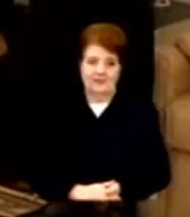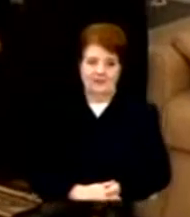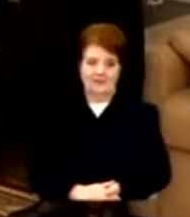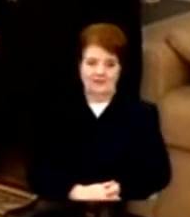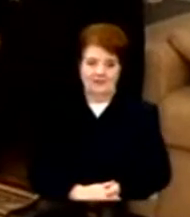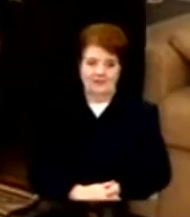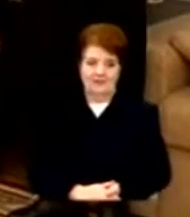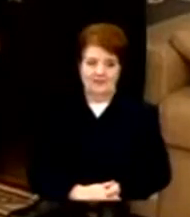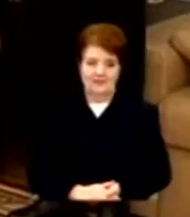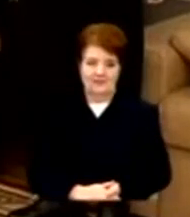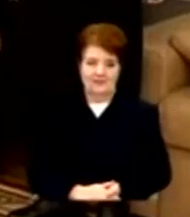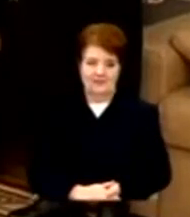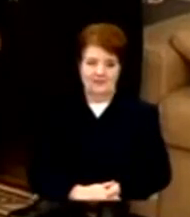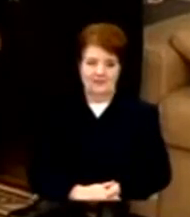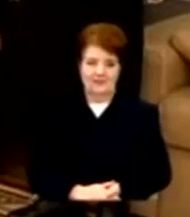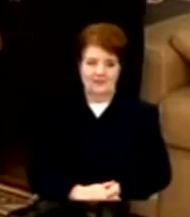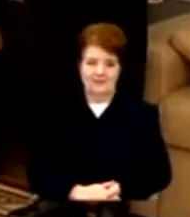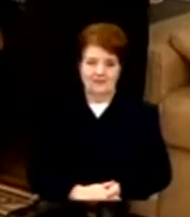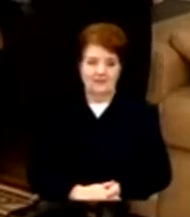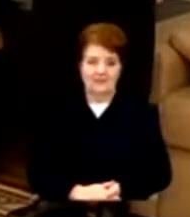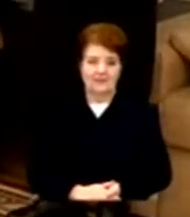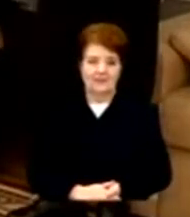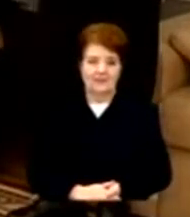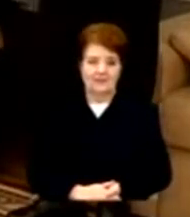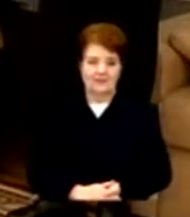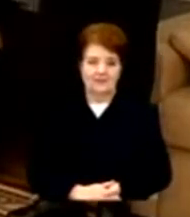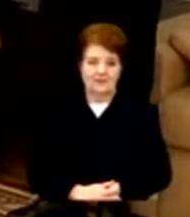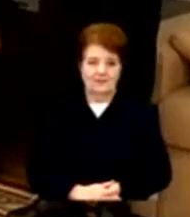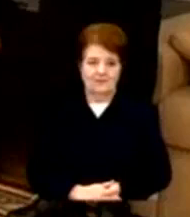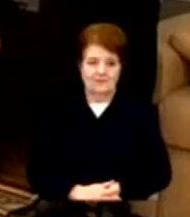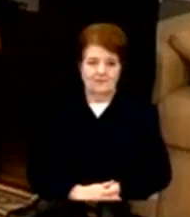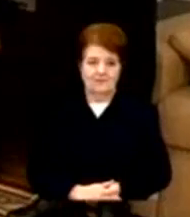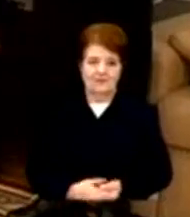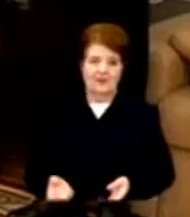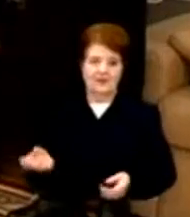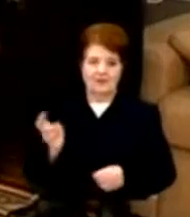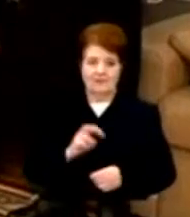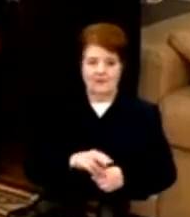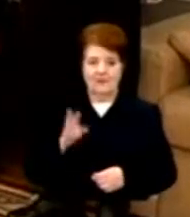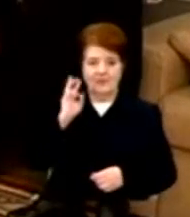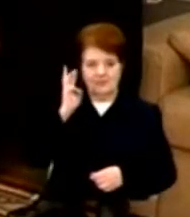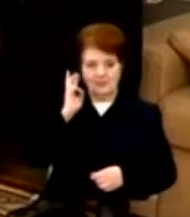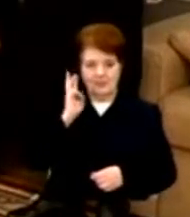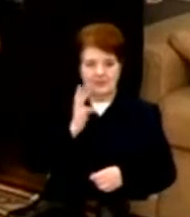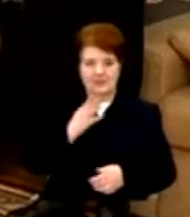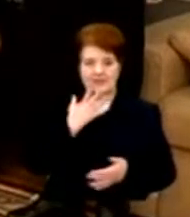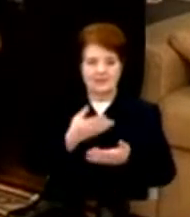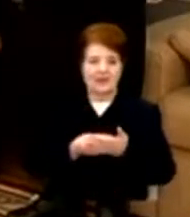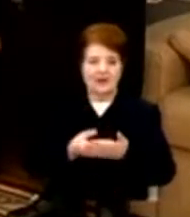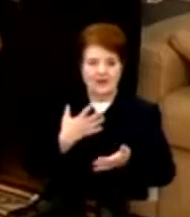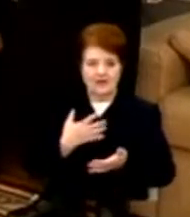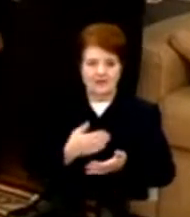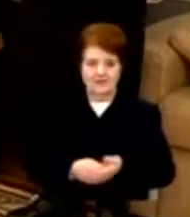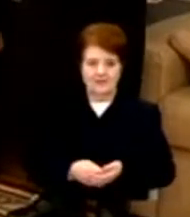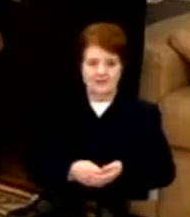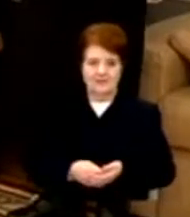Deschideți-ne portița, căci vinim noi de departe! Am venit la ambasadă să vă spun, dragi dignitari,